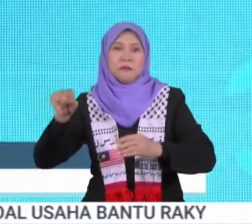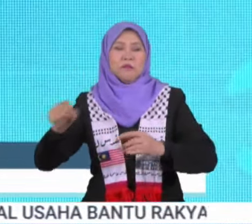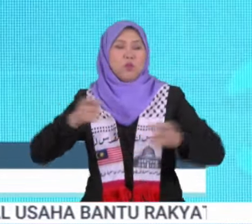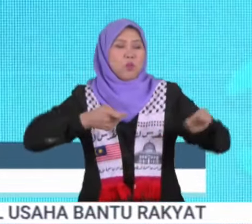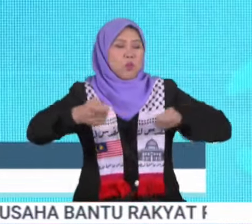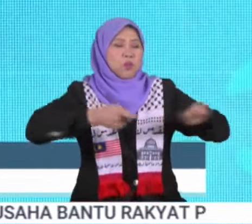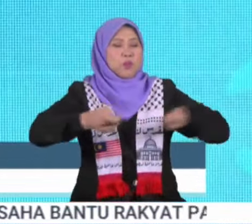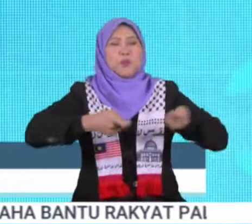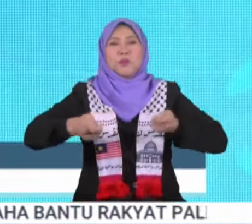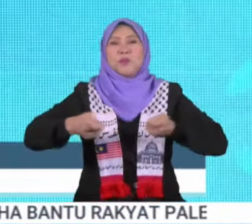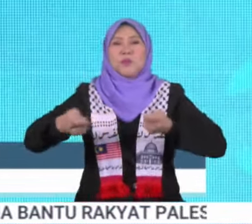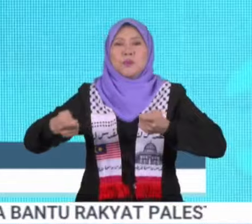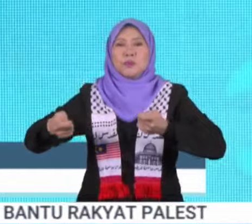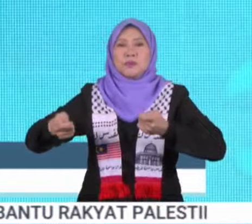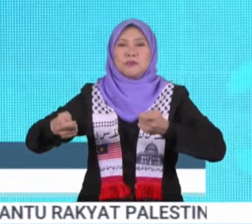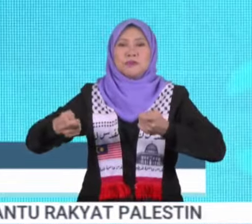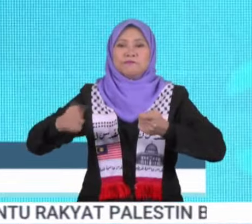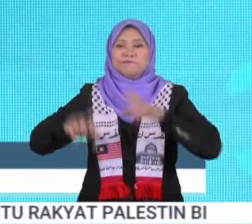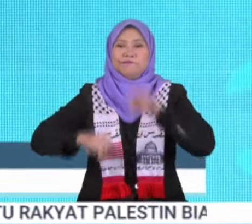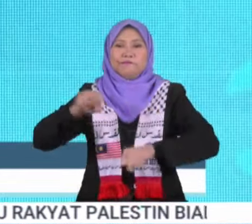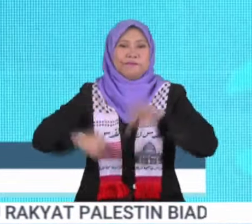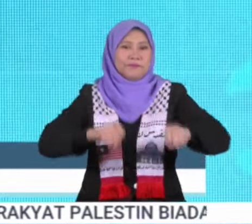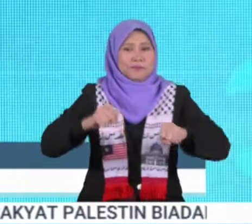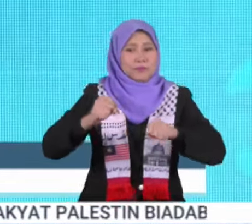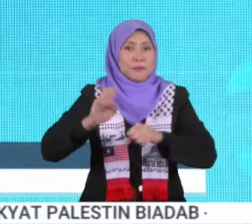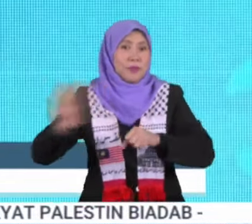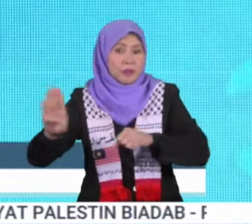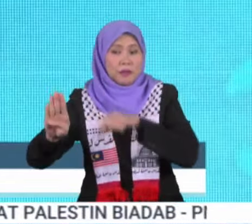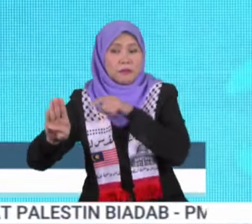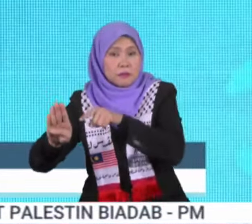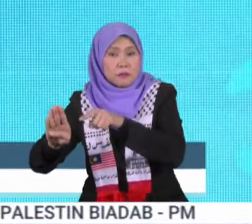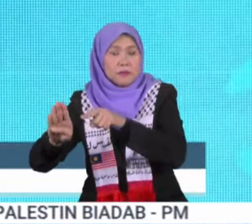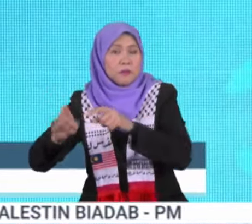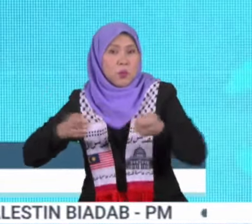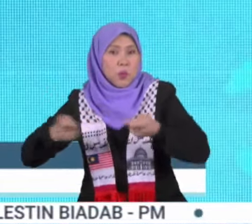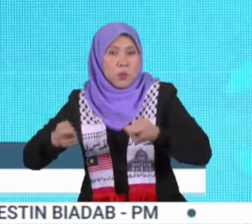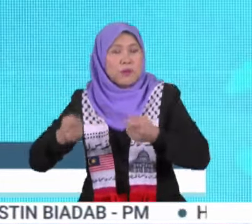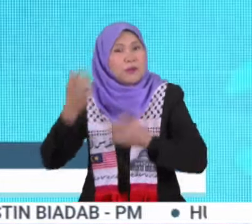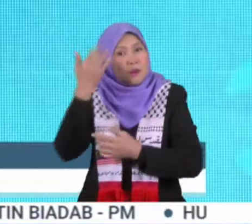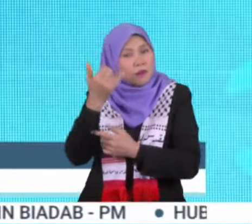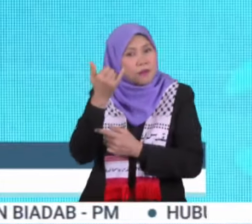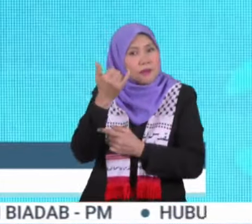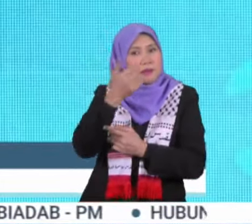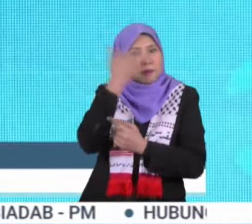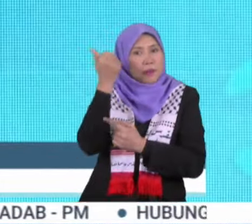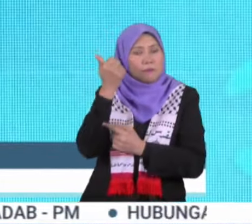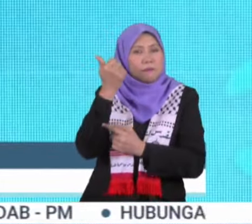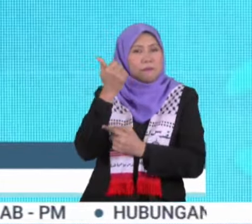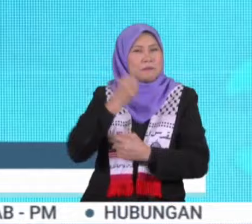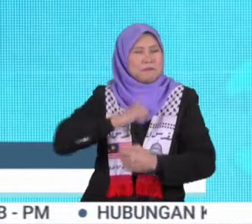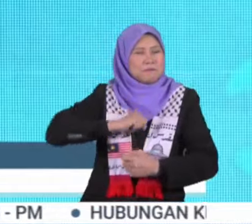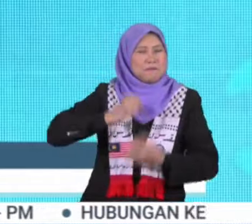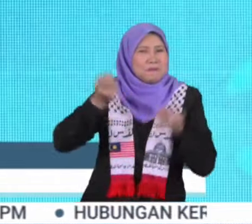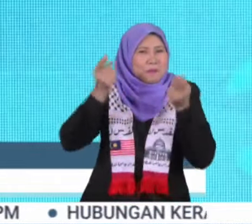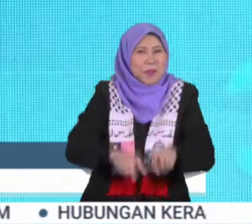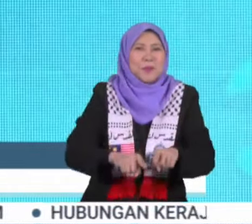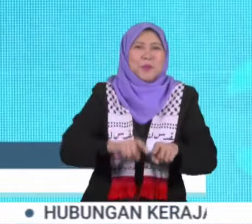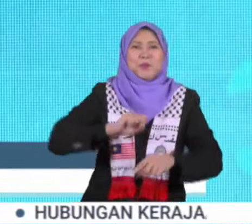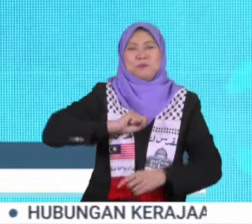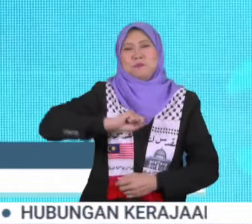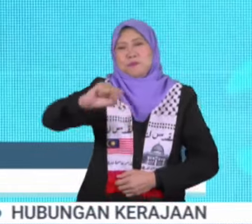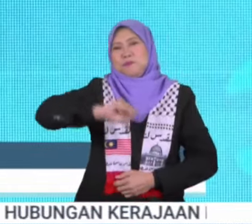oleh Barat ialah berlakunya provocation atau